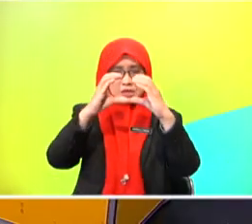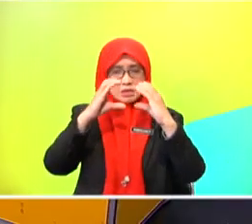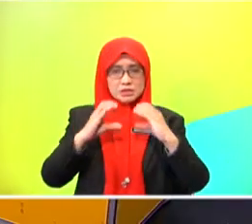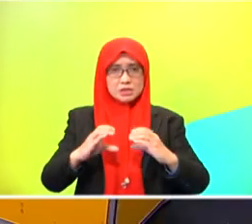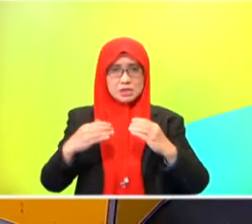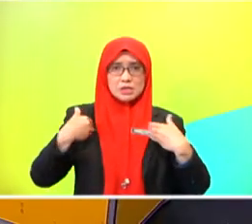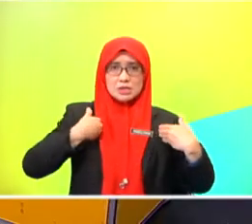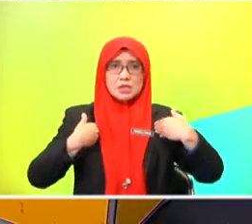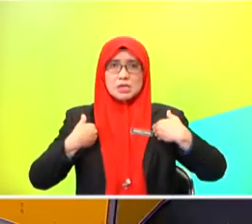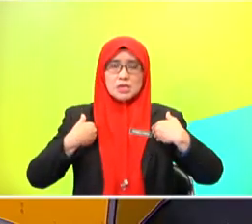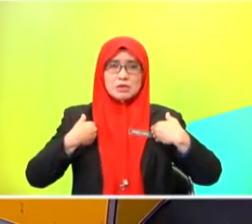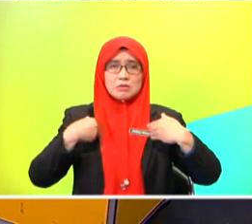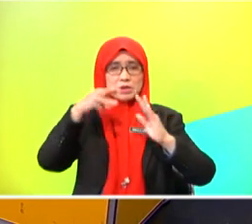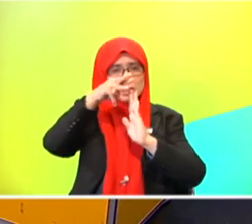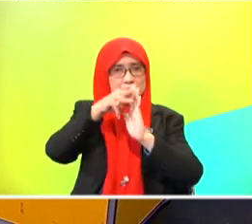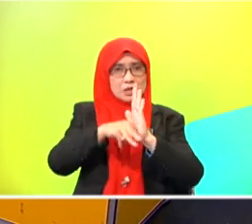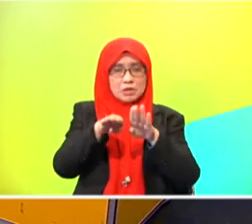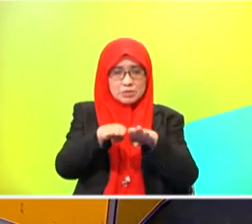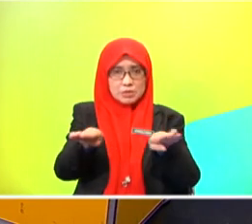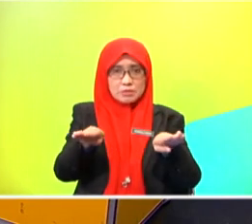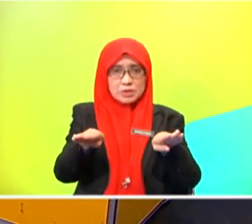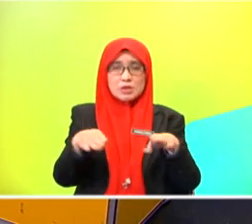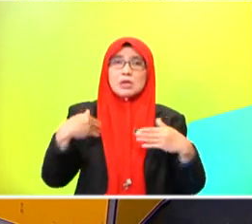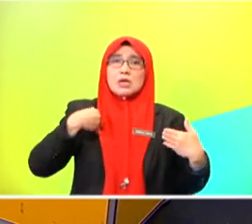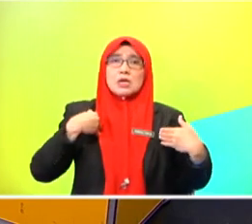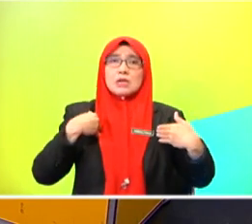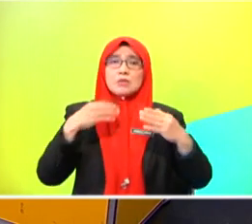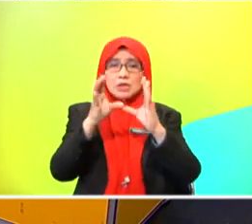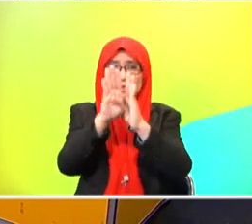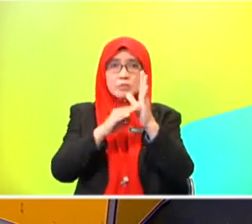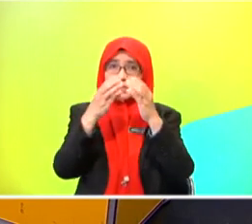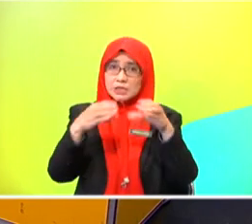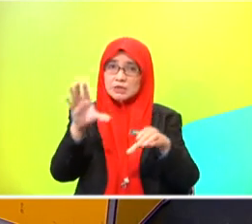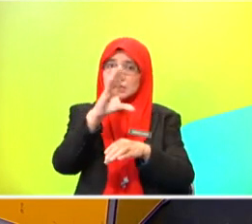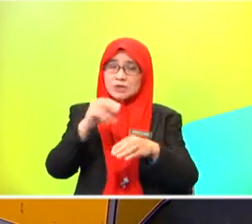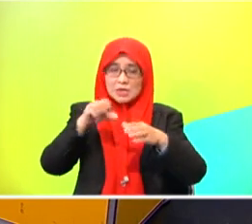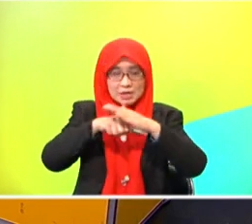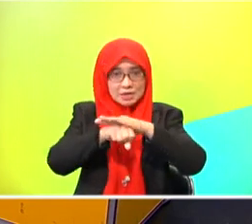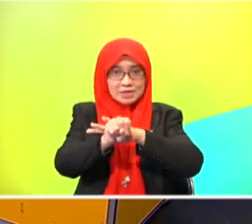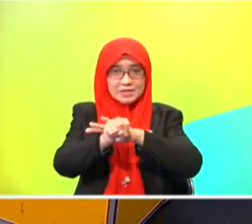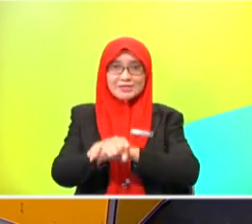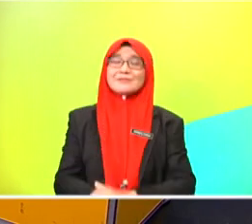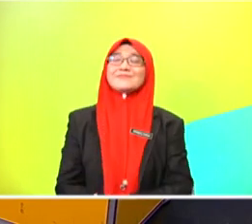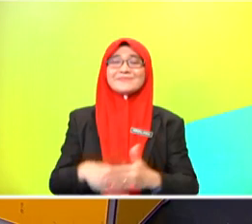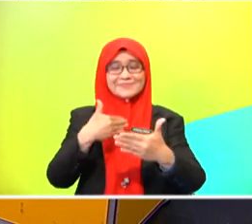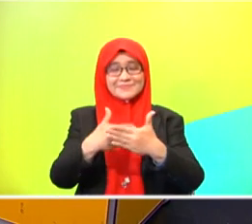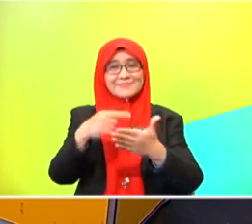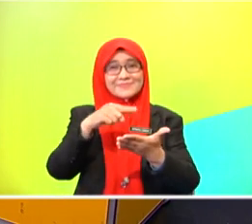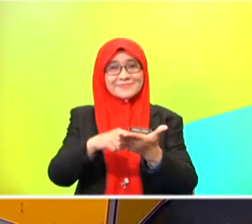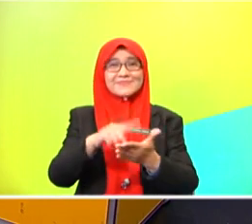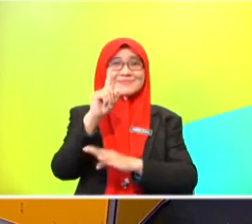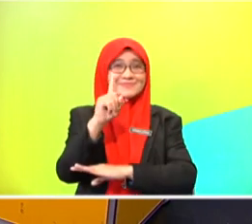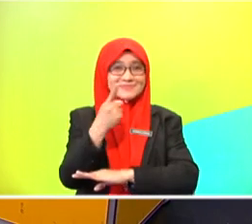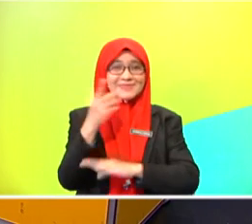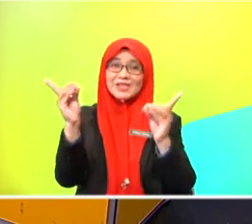Di manakah haiwan bertelur ataupun yang melahirkan anak. Baik, Cikgu. Sampai di sini saja sesi sesi kita pada hari ini. Terima kasih murid-murid. Kita jumpa lagi untuk episod